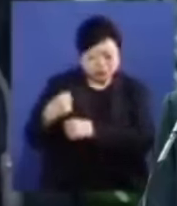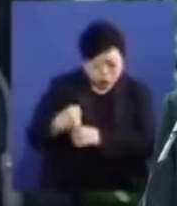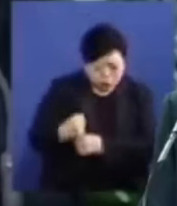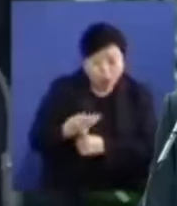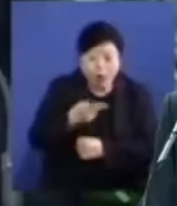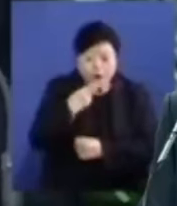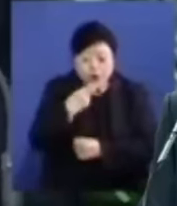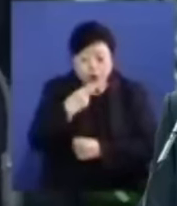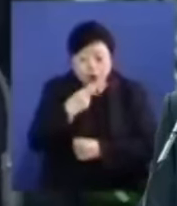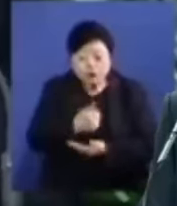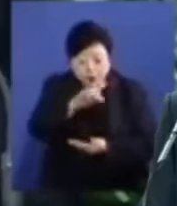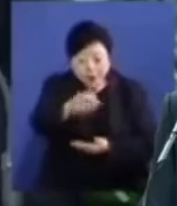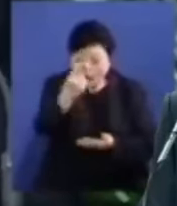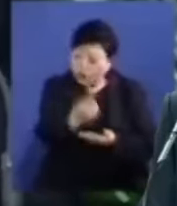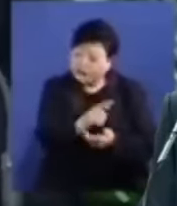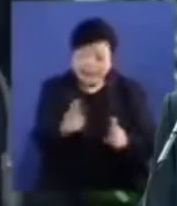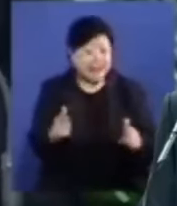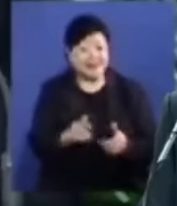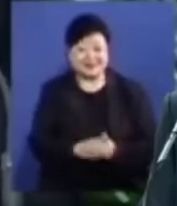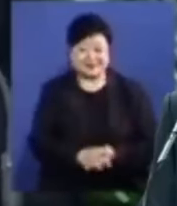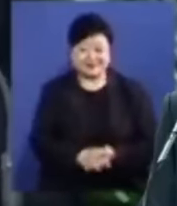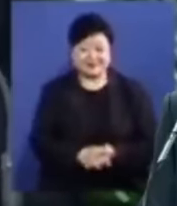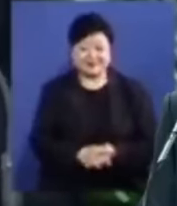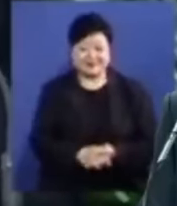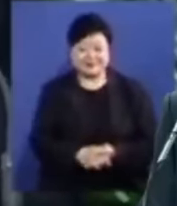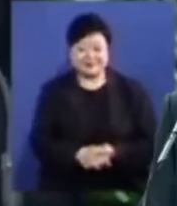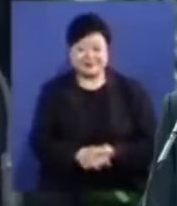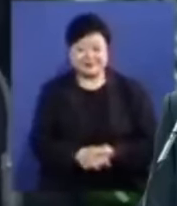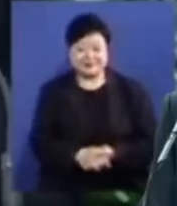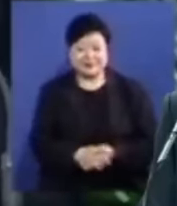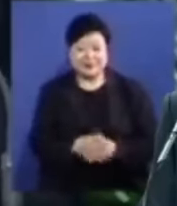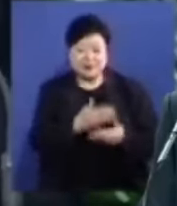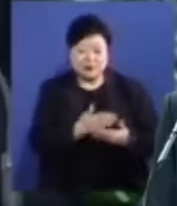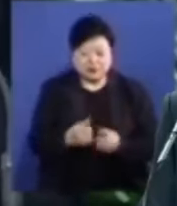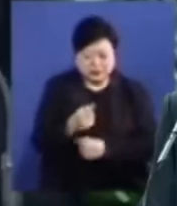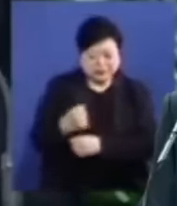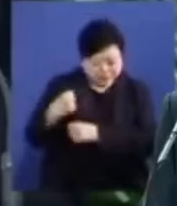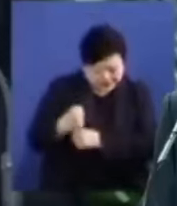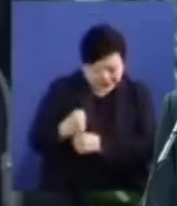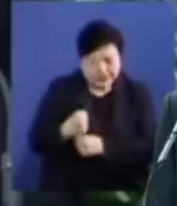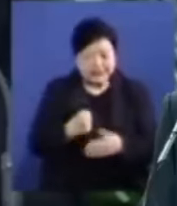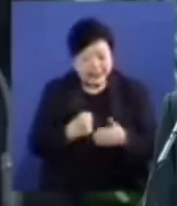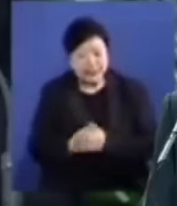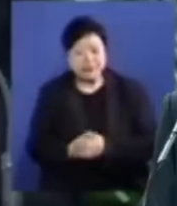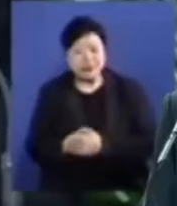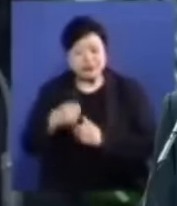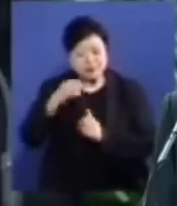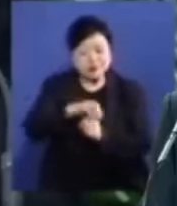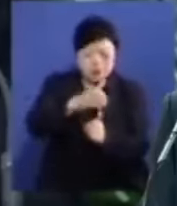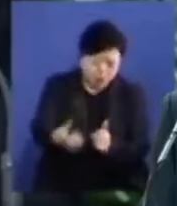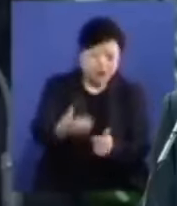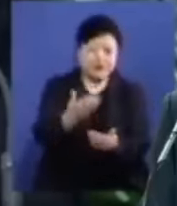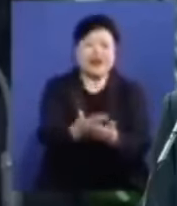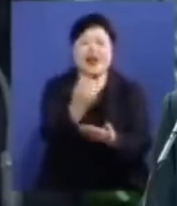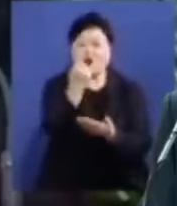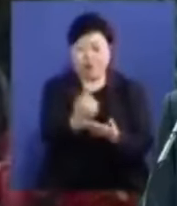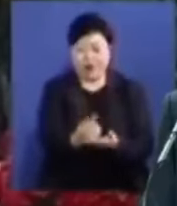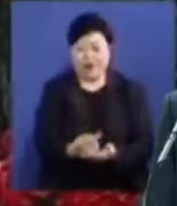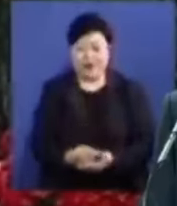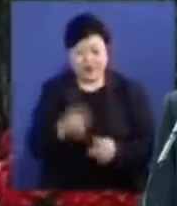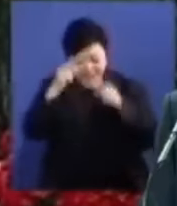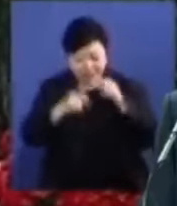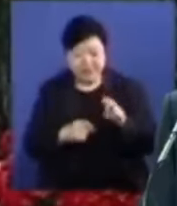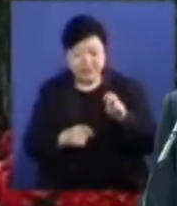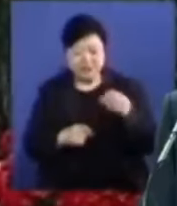주님 찾아가서 짐 벗겨달라고 그러겠습니까? 무거운 짐이 있으니까 짐 벗겨달라고 하지요. 예레미야